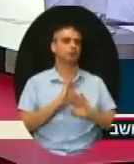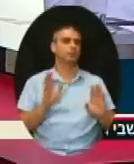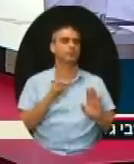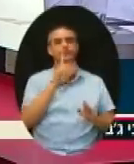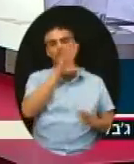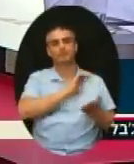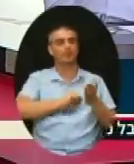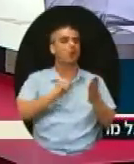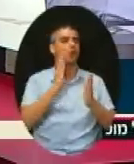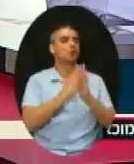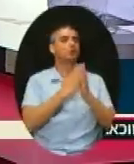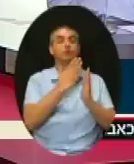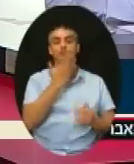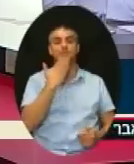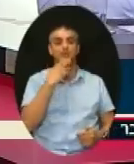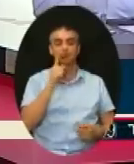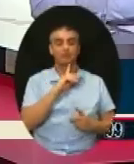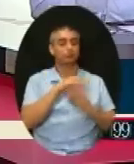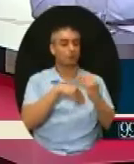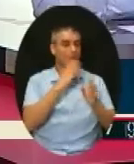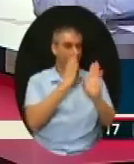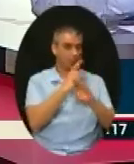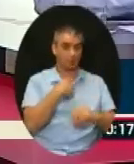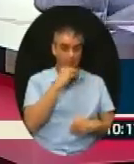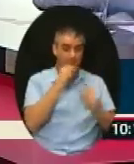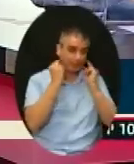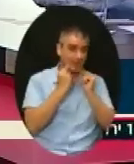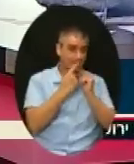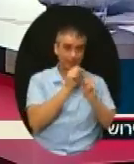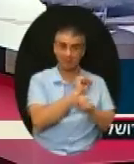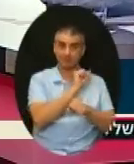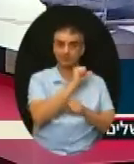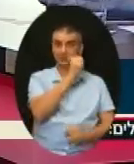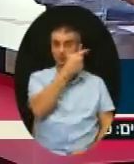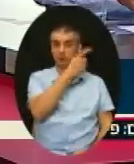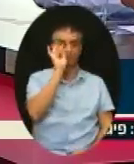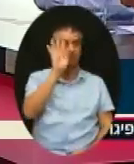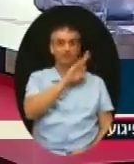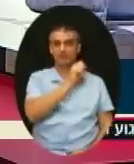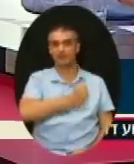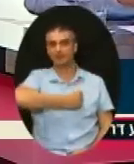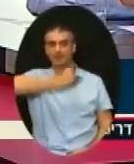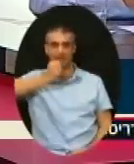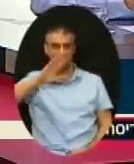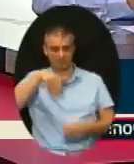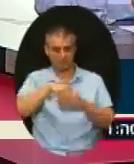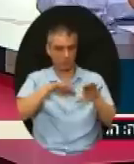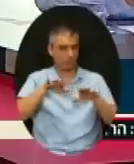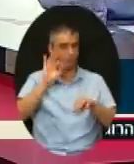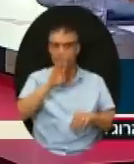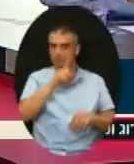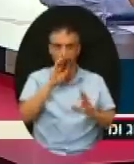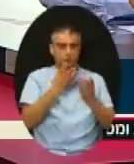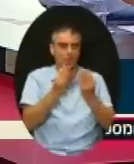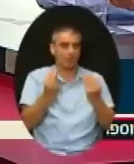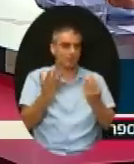לשלול תושבות מכל תושב מזרח ירושלים המעורב בטרור. אגב, אנחנו מדברים על ליברמן כאופוזיציונר ראשון במעלה לנתניהו מימין, גם בתוך הממשלה של נתניהו יש